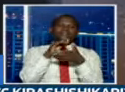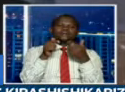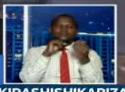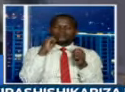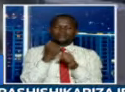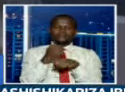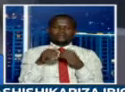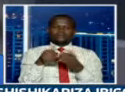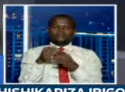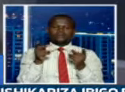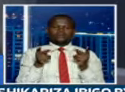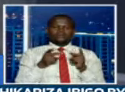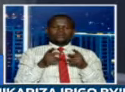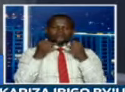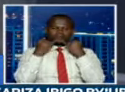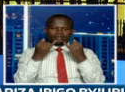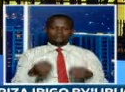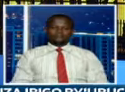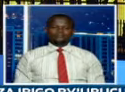natabikora ahantu wahera ubimubwira.